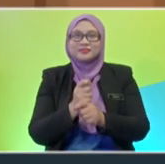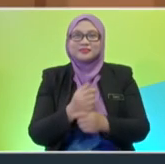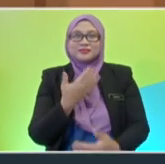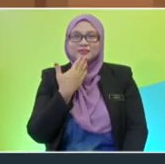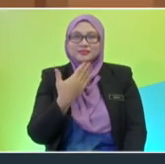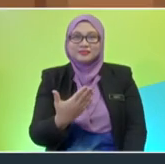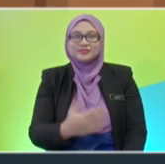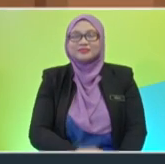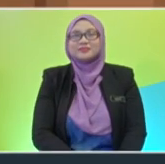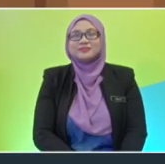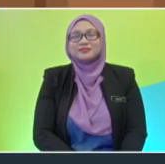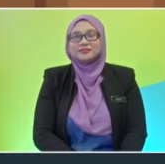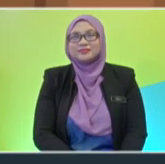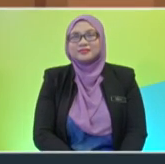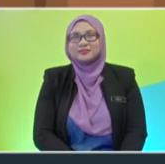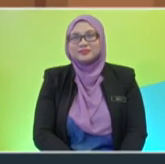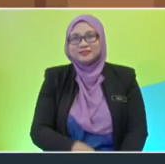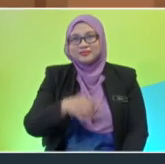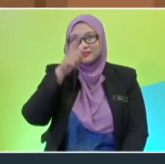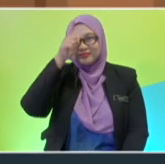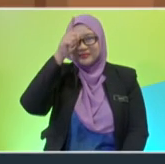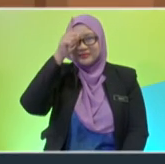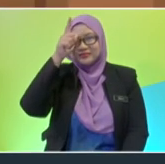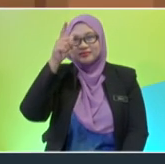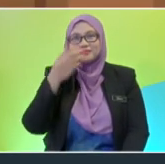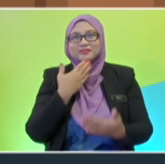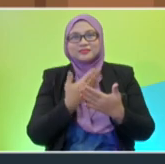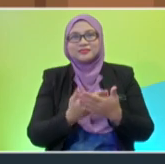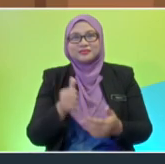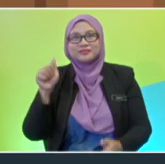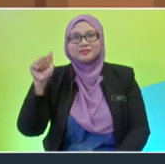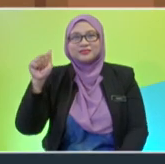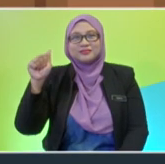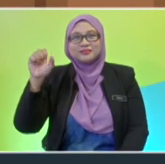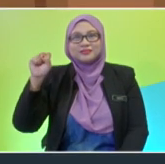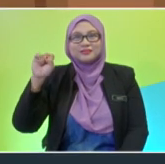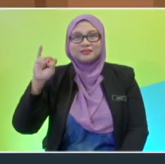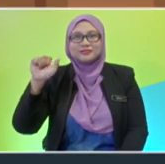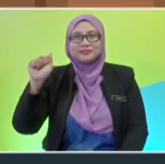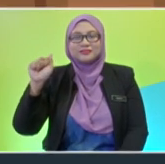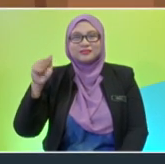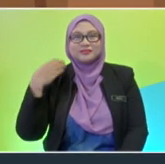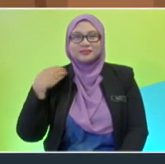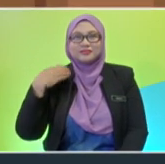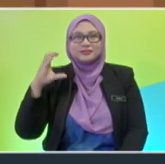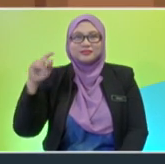kasih terbaik Asia 2018 Oke dari mengalami